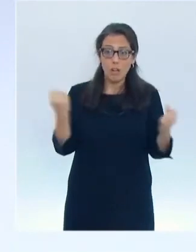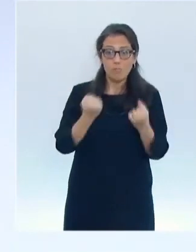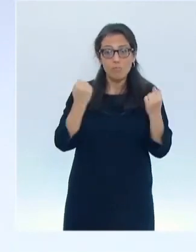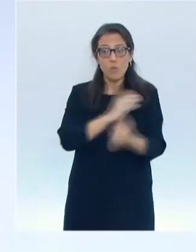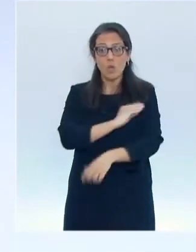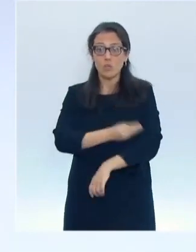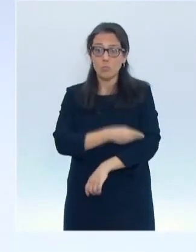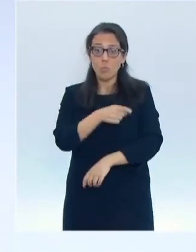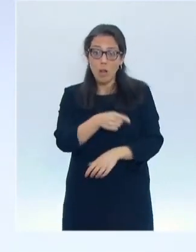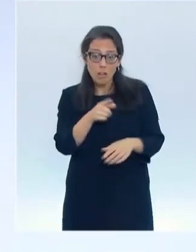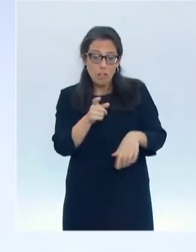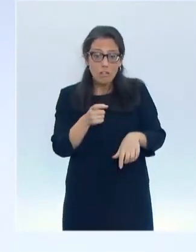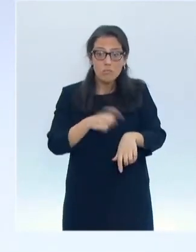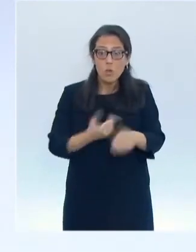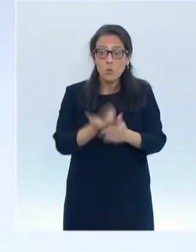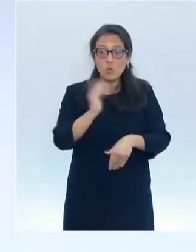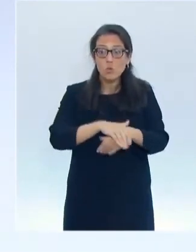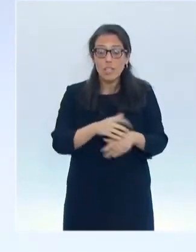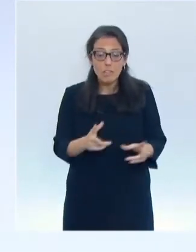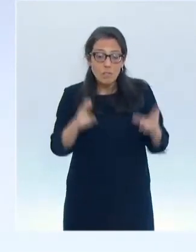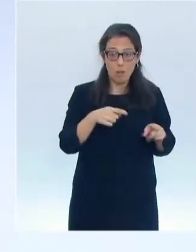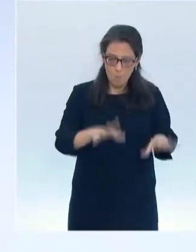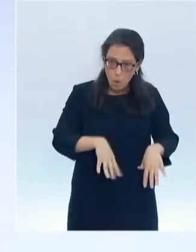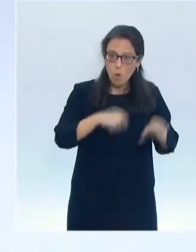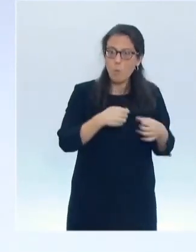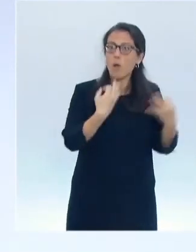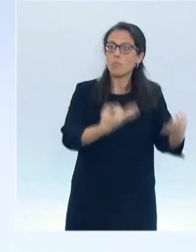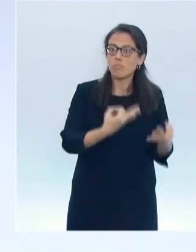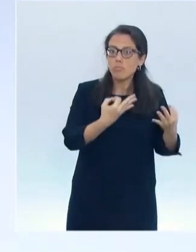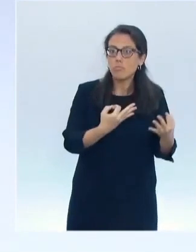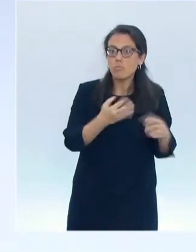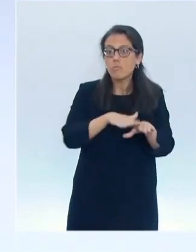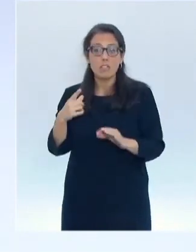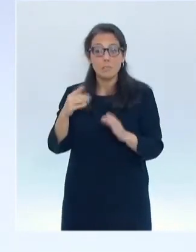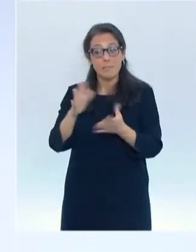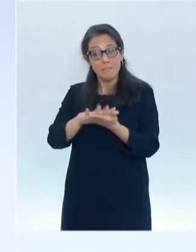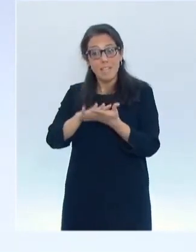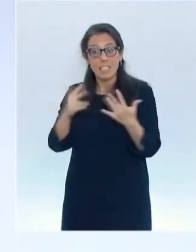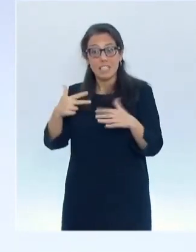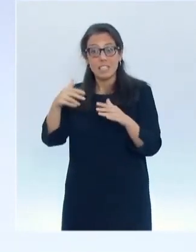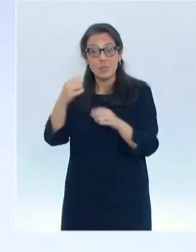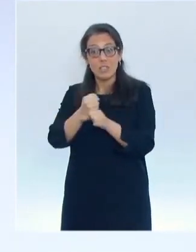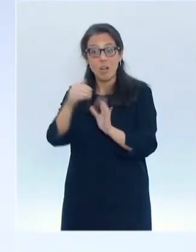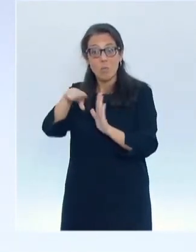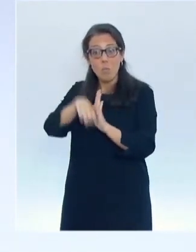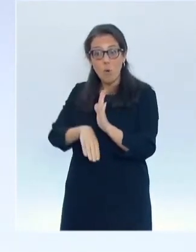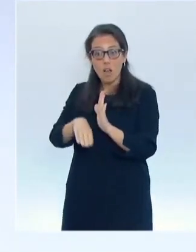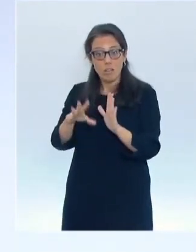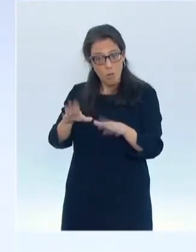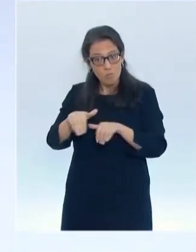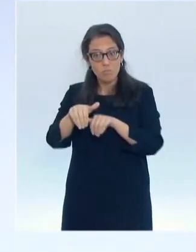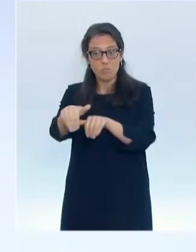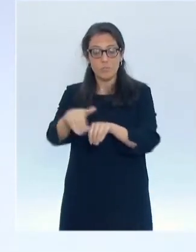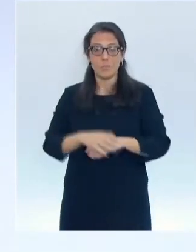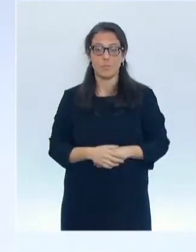ces magnifiques 1 j'ai vu les répète là j'en ai encore des frissons d'ailleurs ne manquez pas samedi soir il sera retransmis sur